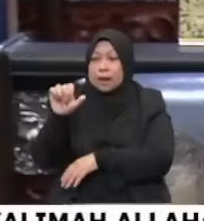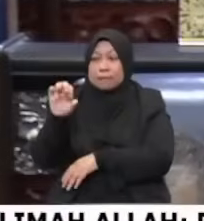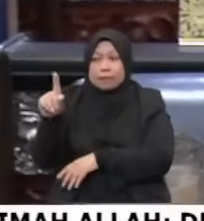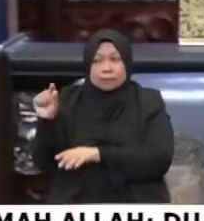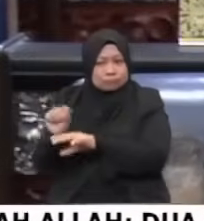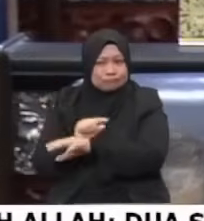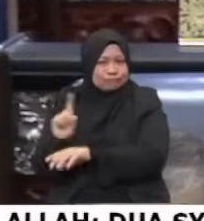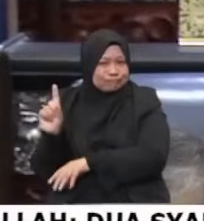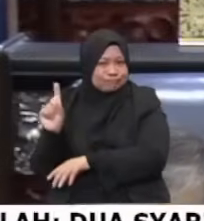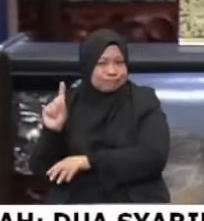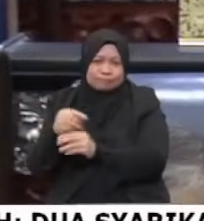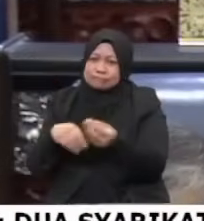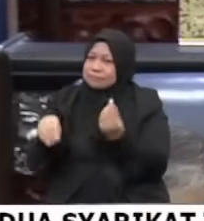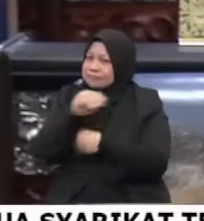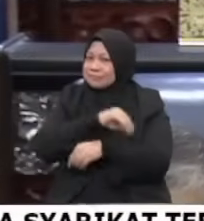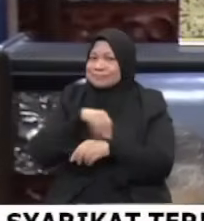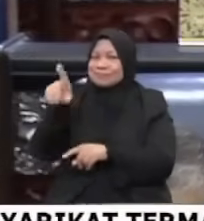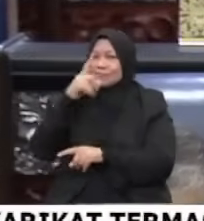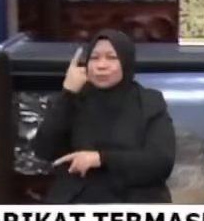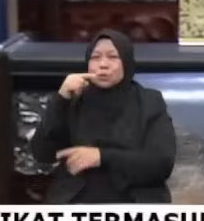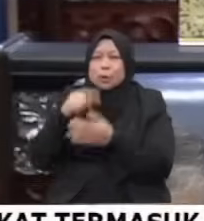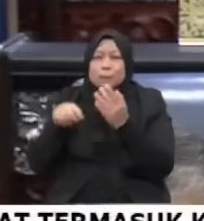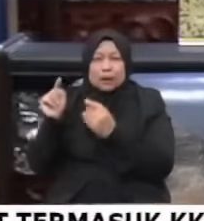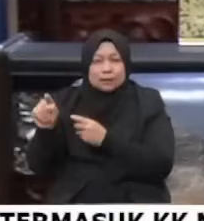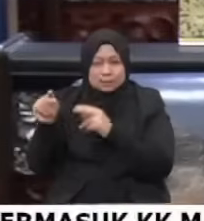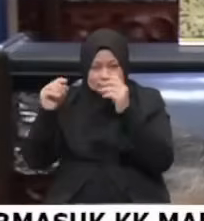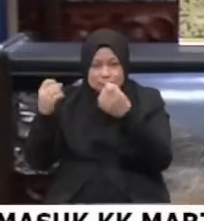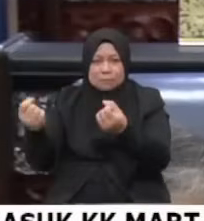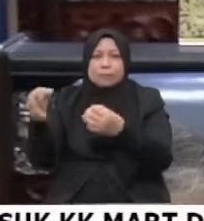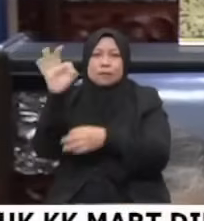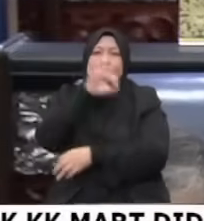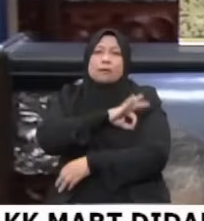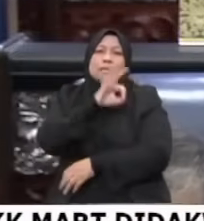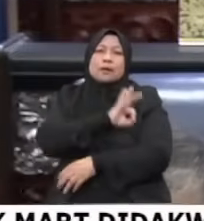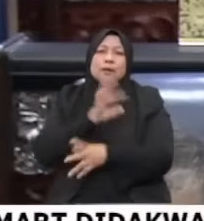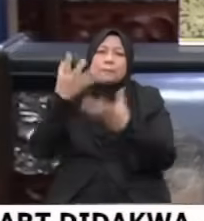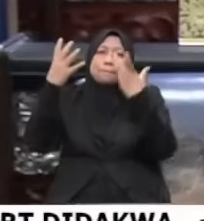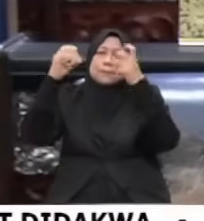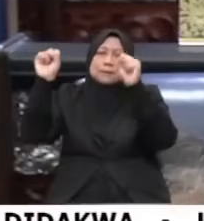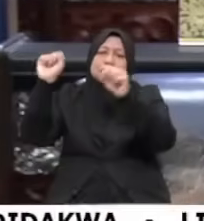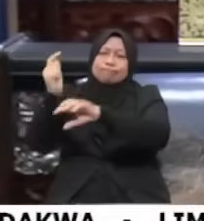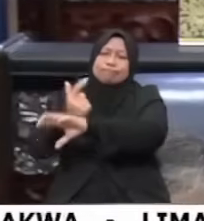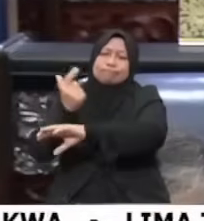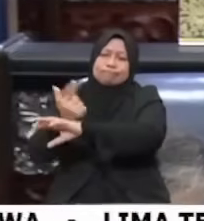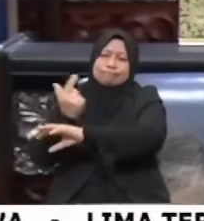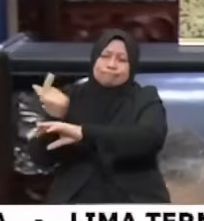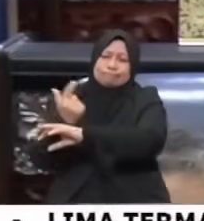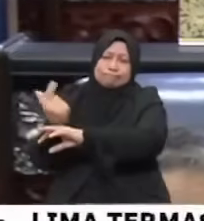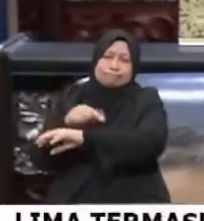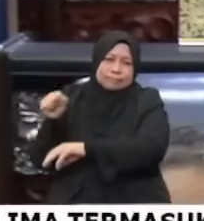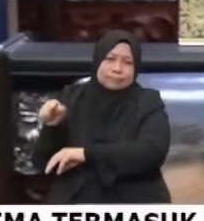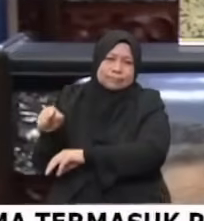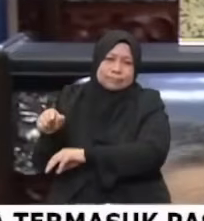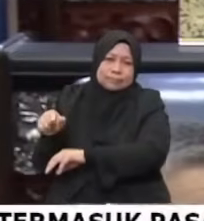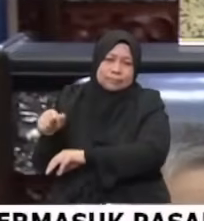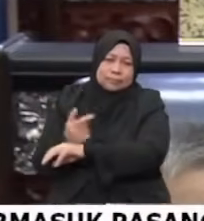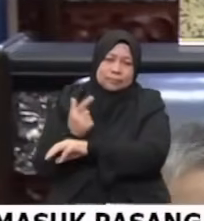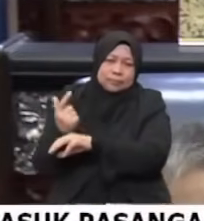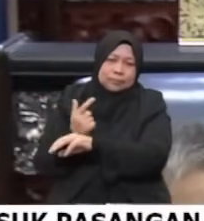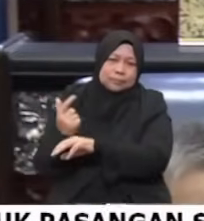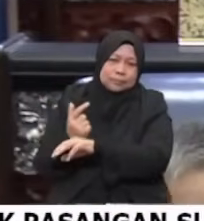digunakan untuk tujuan lain selain Untuk memanfaatkan majikan dalam memberikan latihan kepada